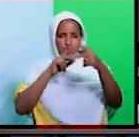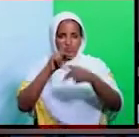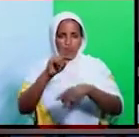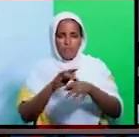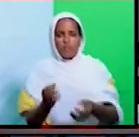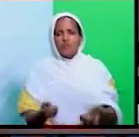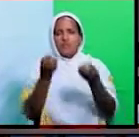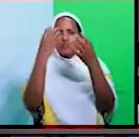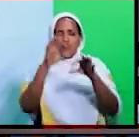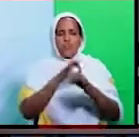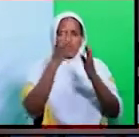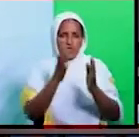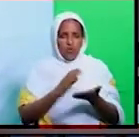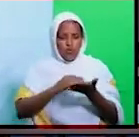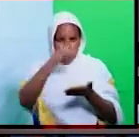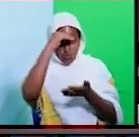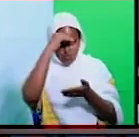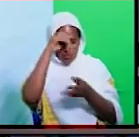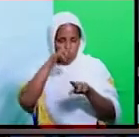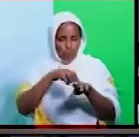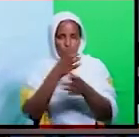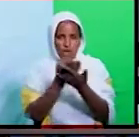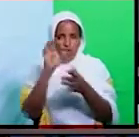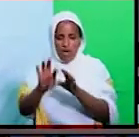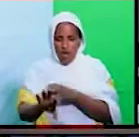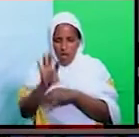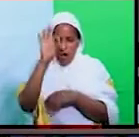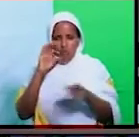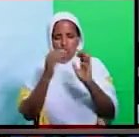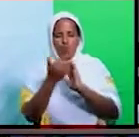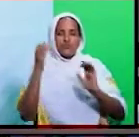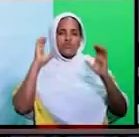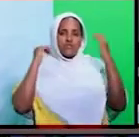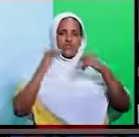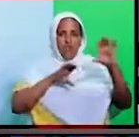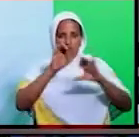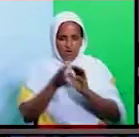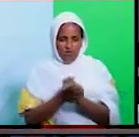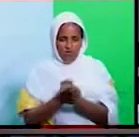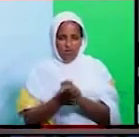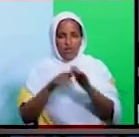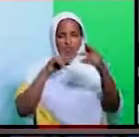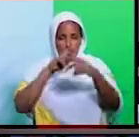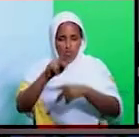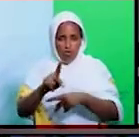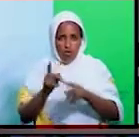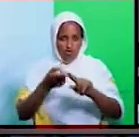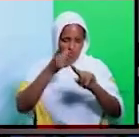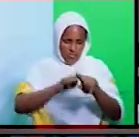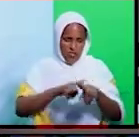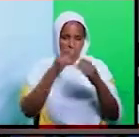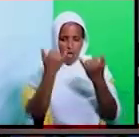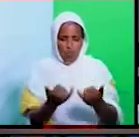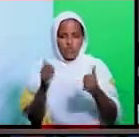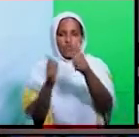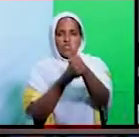ዘንድ ለእናንተ አልተሰጣችሁም ነው አለ። እግዚአብሔር እሱ ባወቀ በፈቀደ ጊዜ የሚያደርገው ነው። እናንተን አይመለከትም ነው። ይሄ